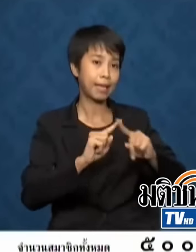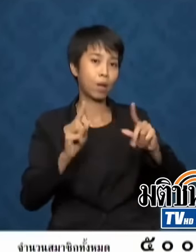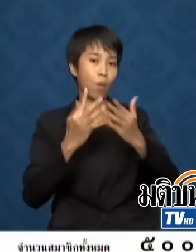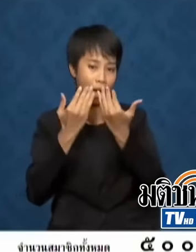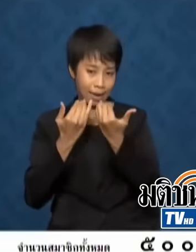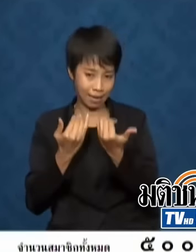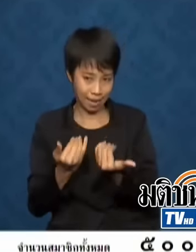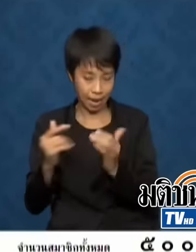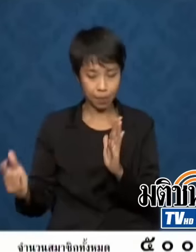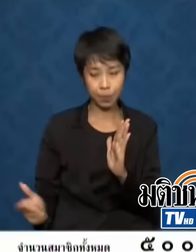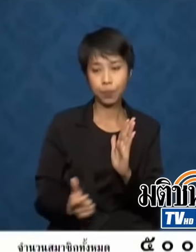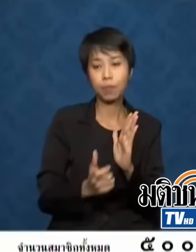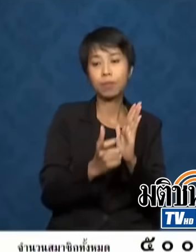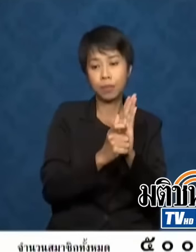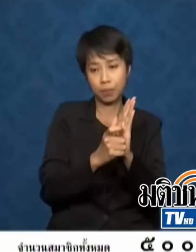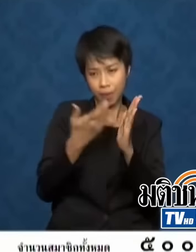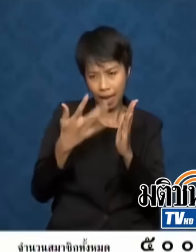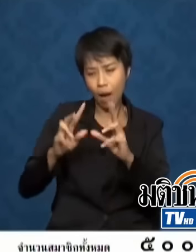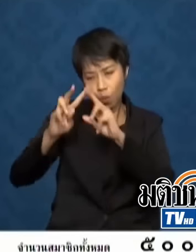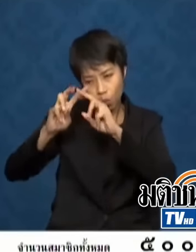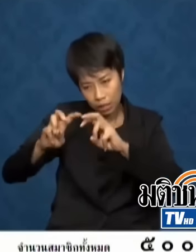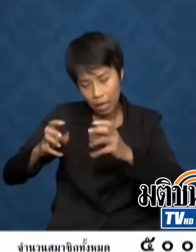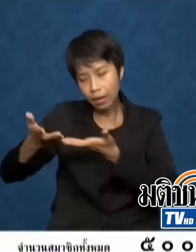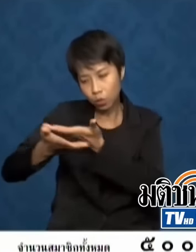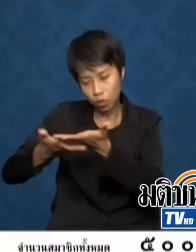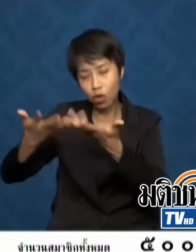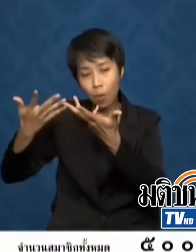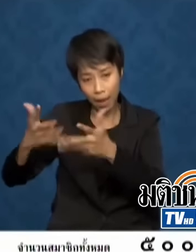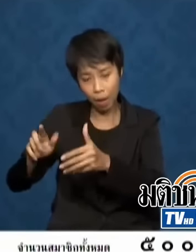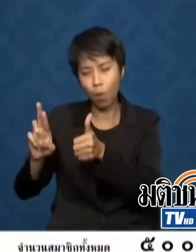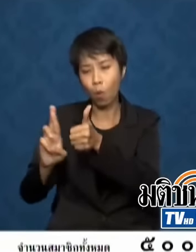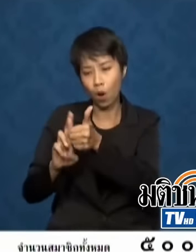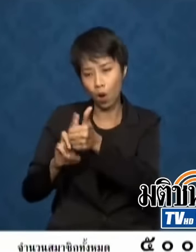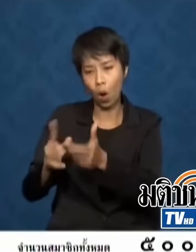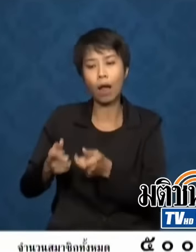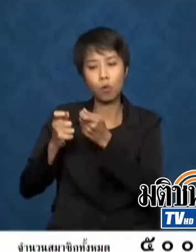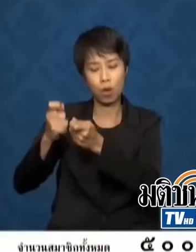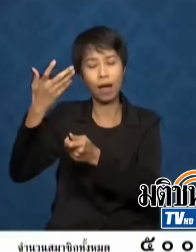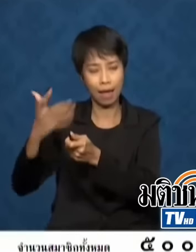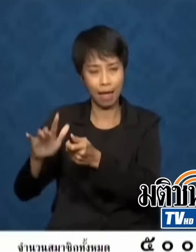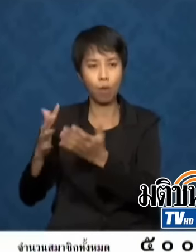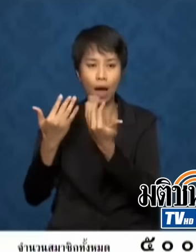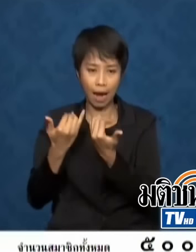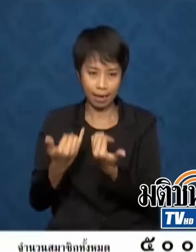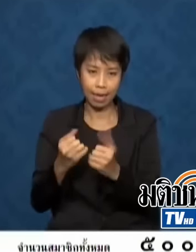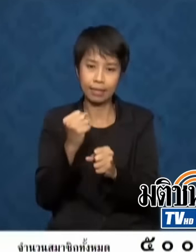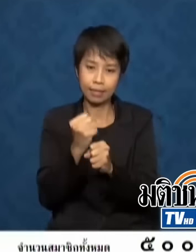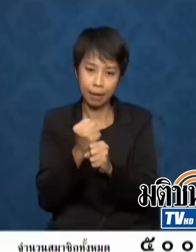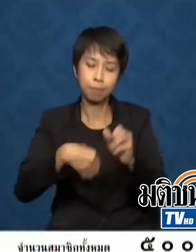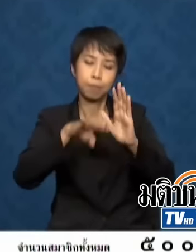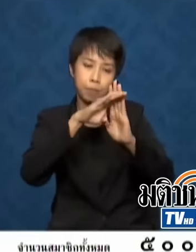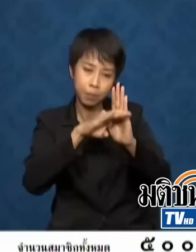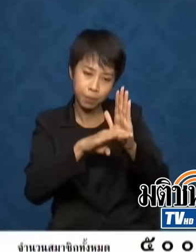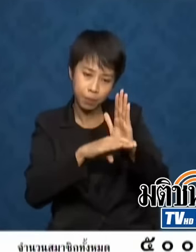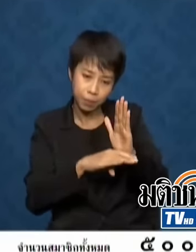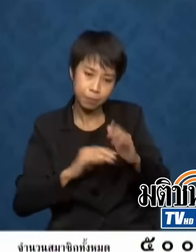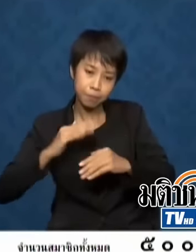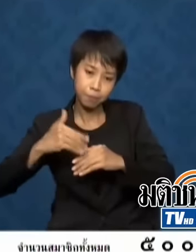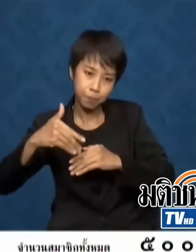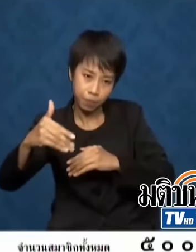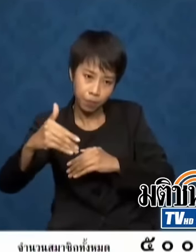ก็ถือว่าได้วินิจฉัยจบไปแล้วนะครับเพราะฉะนั้นก็เพื่อให้การดำเนินการต่อไปก็ต้อง